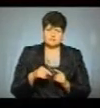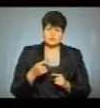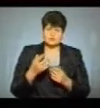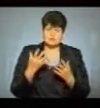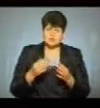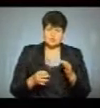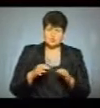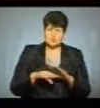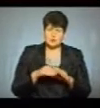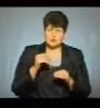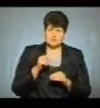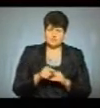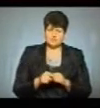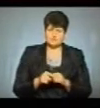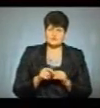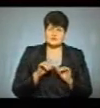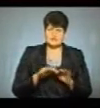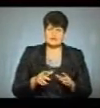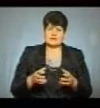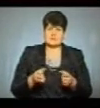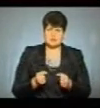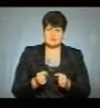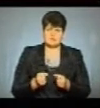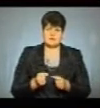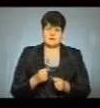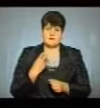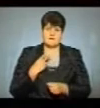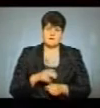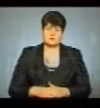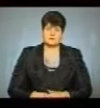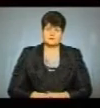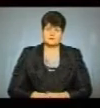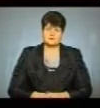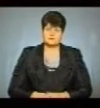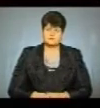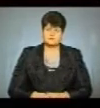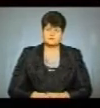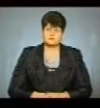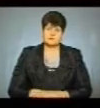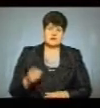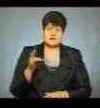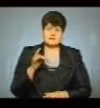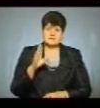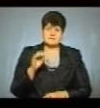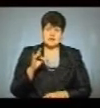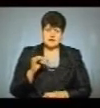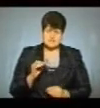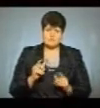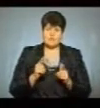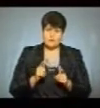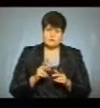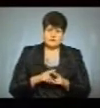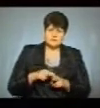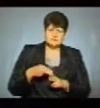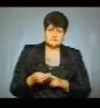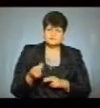суд обрав йому запобіжний захід тримання під вартою. Рівненський Верес погодився компенсувати збитки,